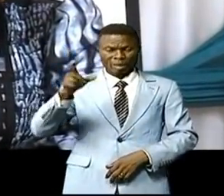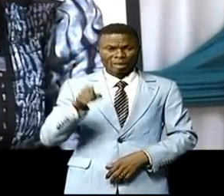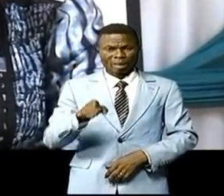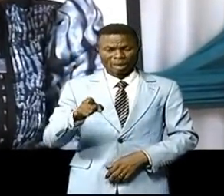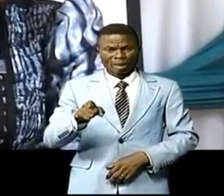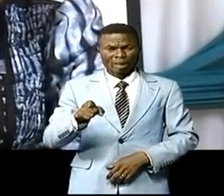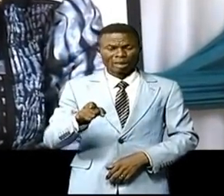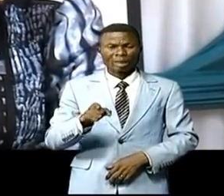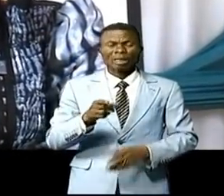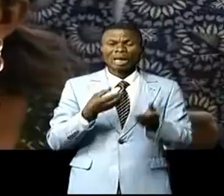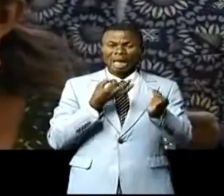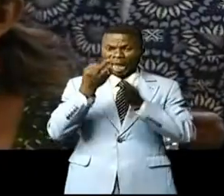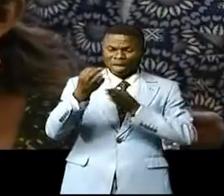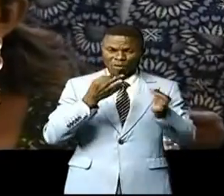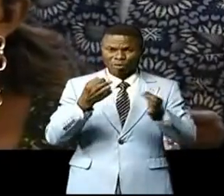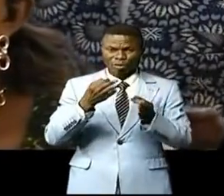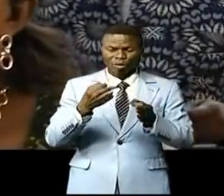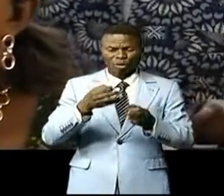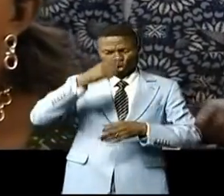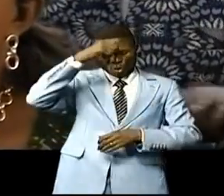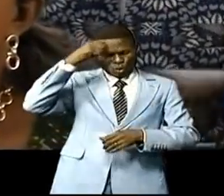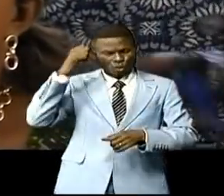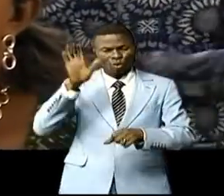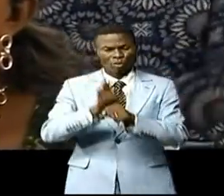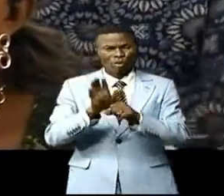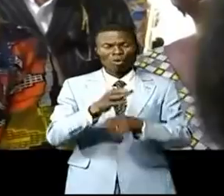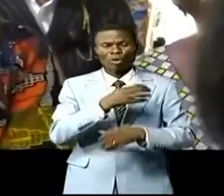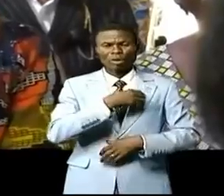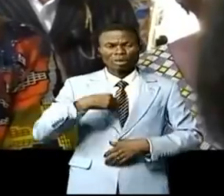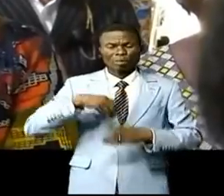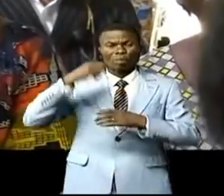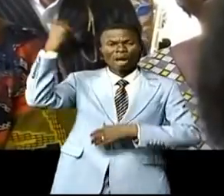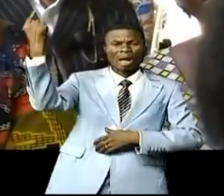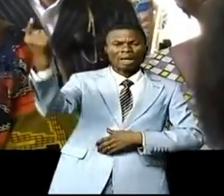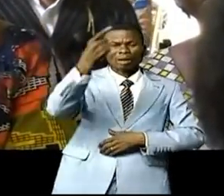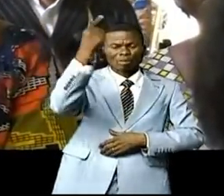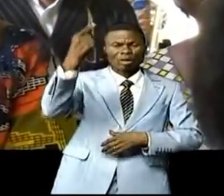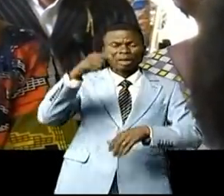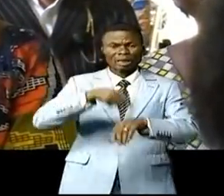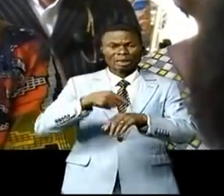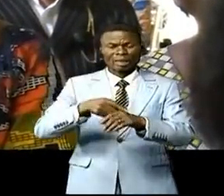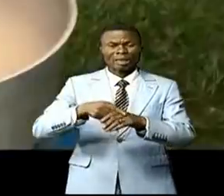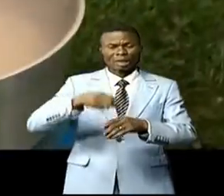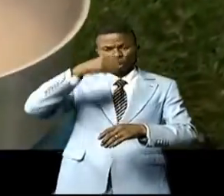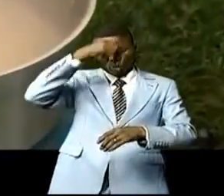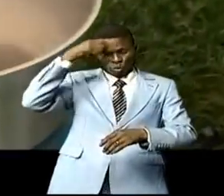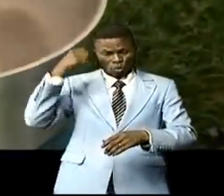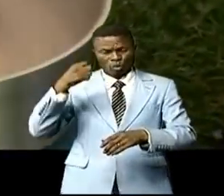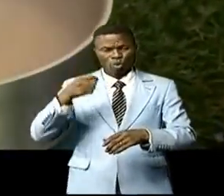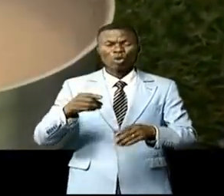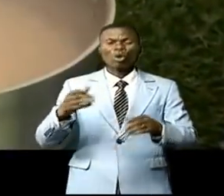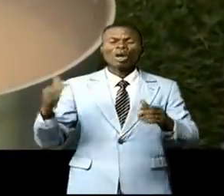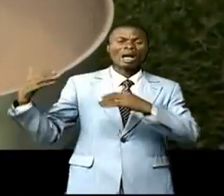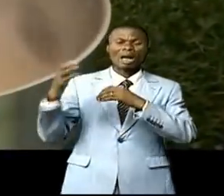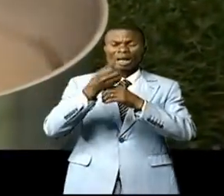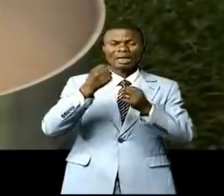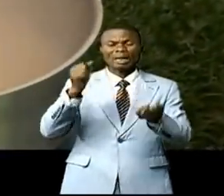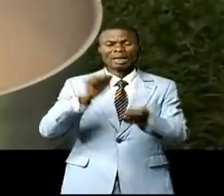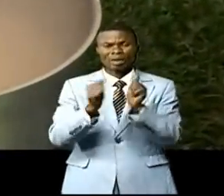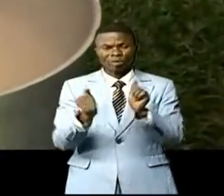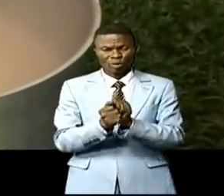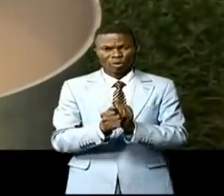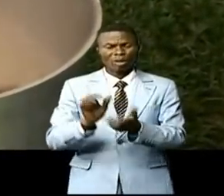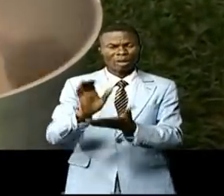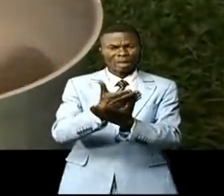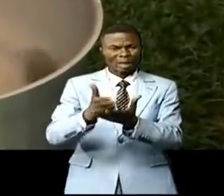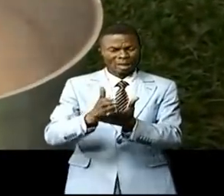Dien, a dénoncé la souffrance des femmes dans le monde, surtout au moment des crises, inventant par ailleurs l'utilisation des